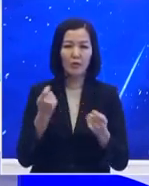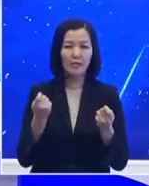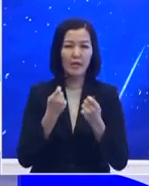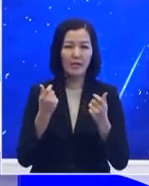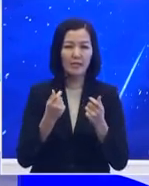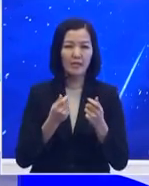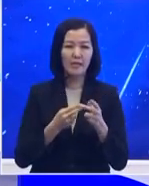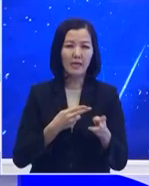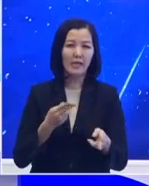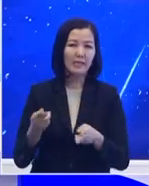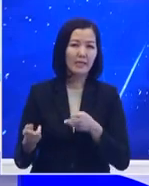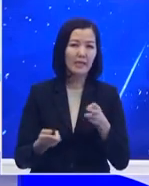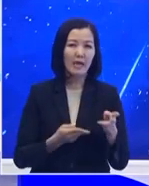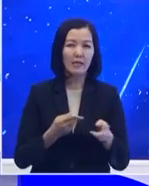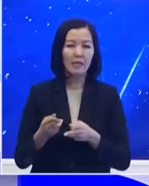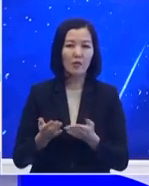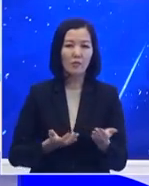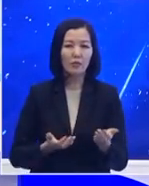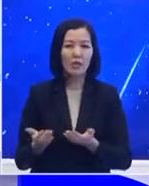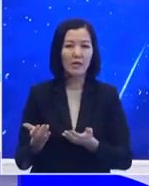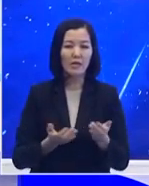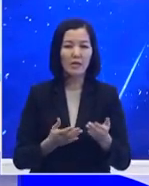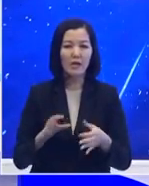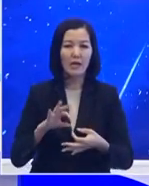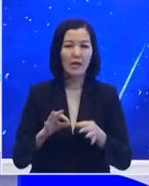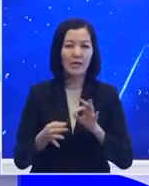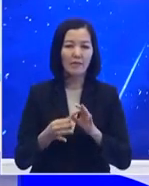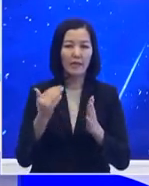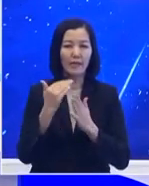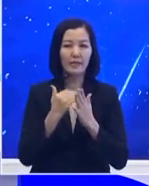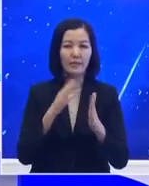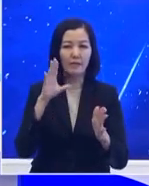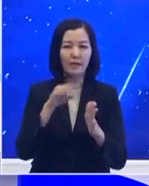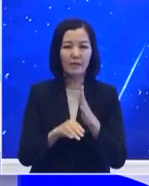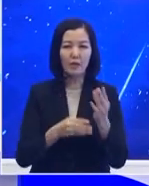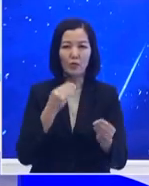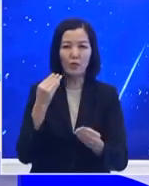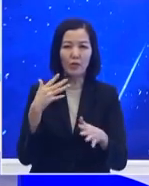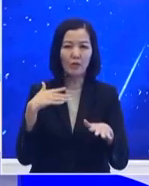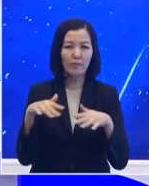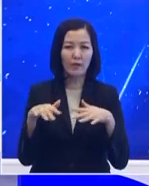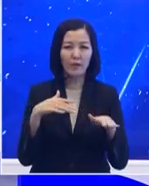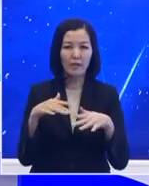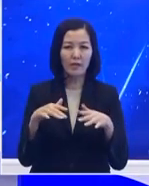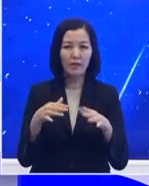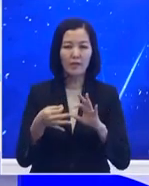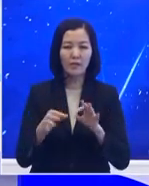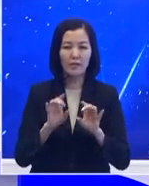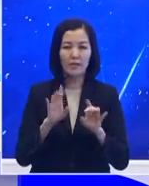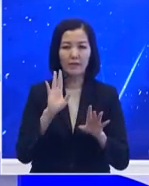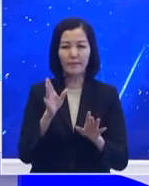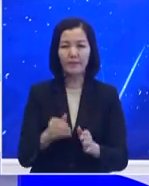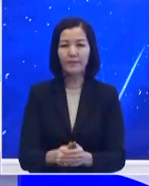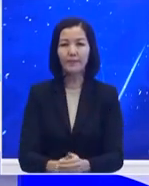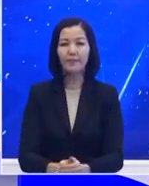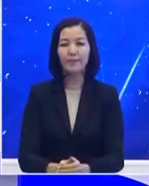мәнерлеп сырғанау, шорт-трек және шаңғы қос сайысы сияқты олимпиада тізіміне кірген ойындар кенжелеп қалыпты. Бұған не себеп? Жауабын